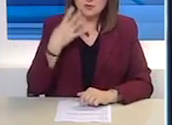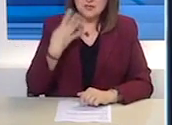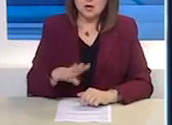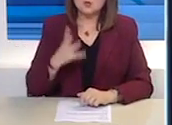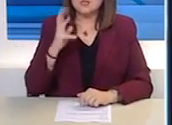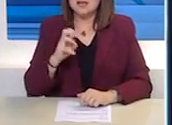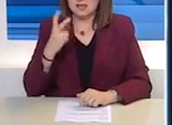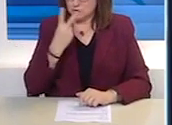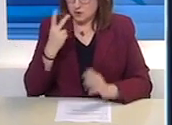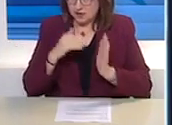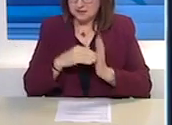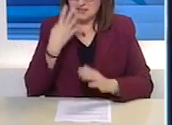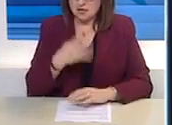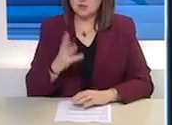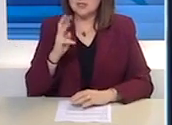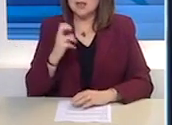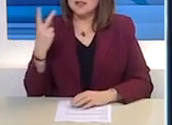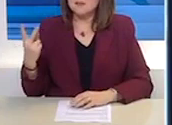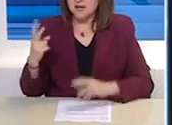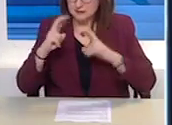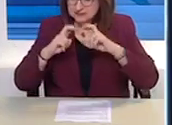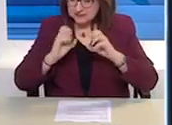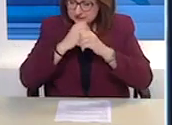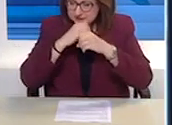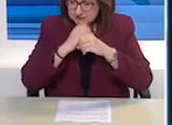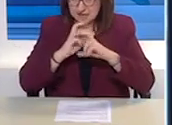22.437 εργαστηριακά τεστ.